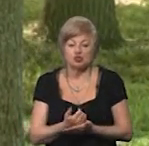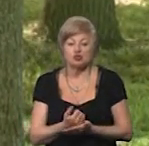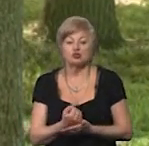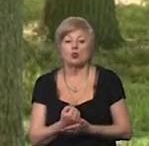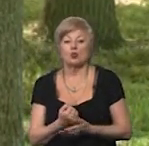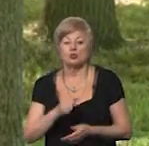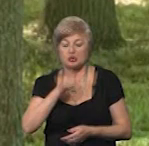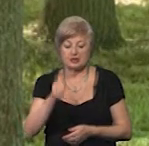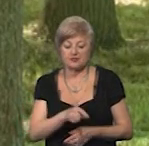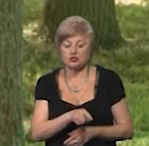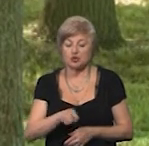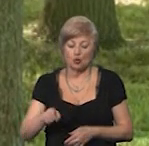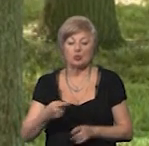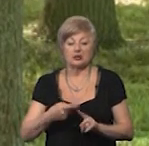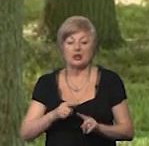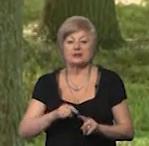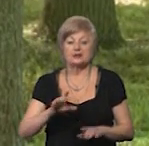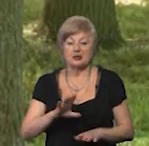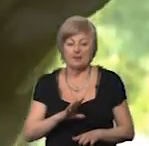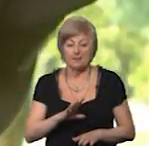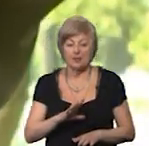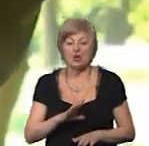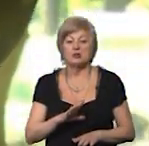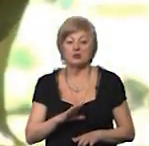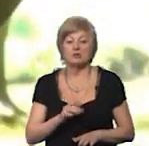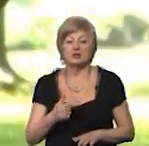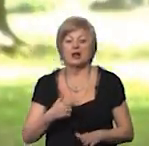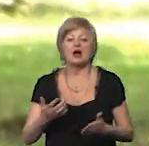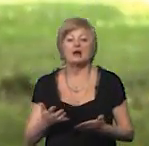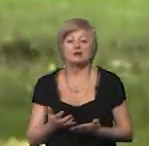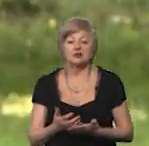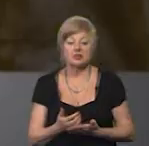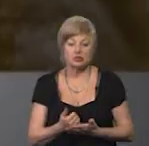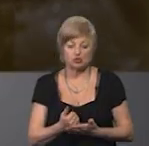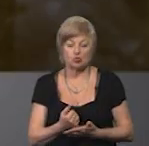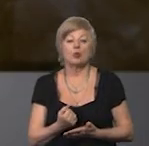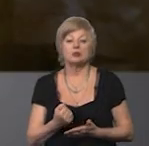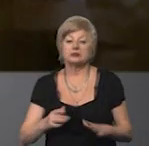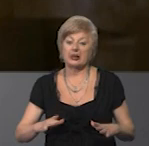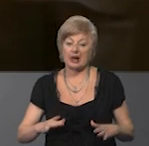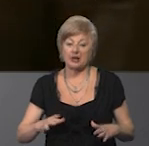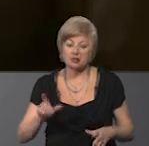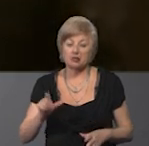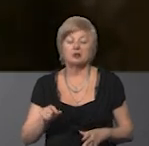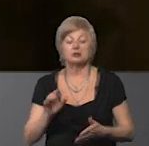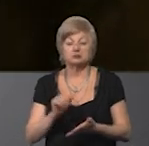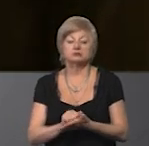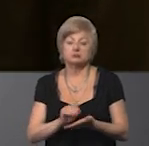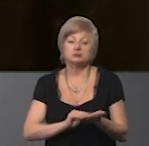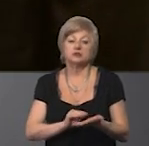рік приблизно це відбулося, цей процес, я знайшов тренера і почав займатися,